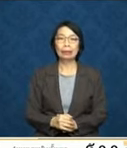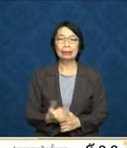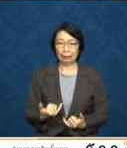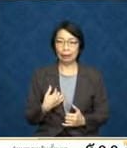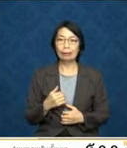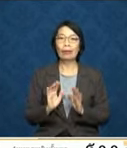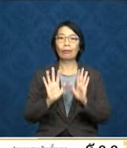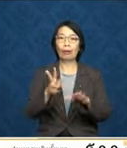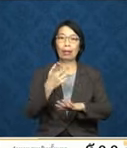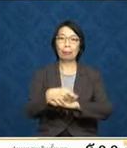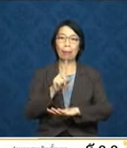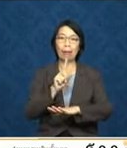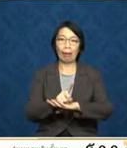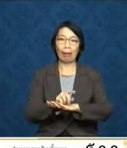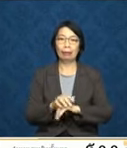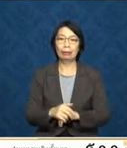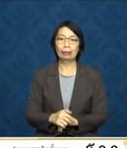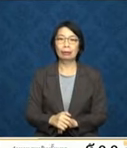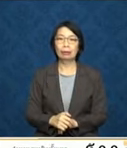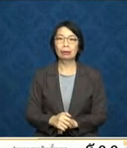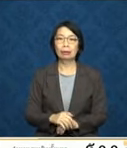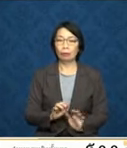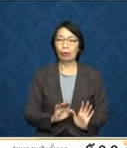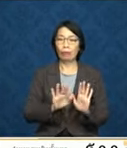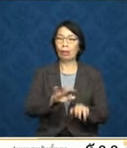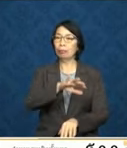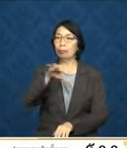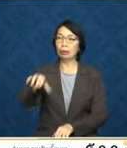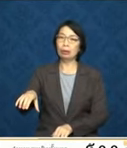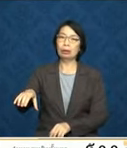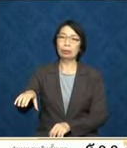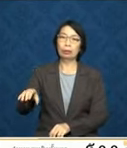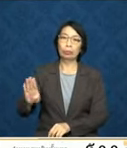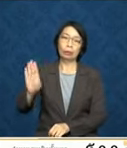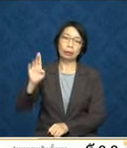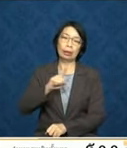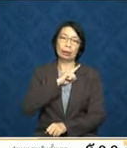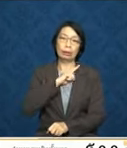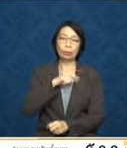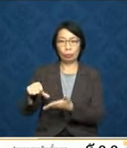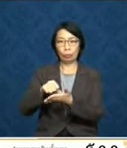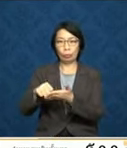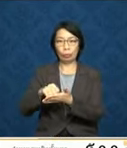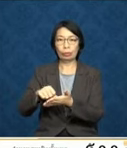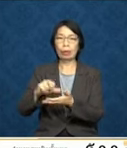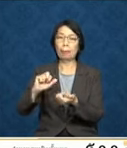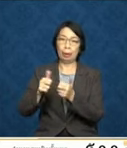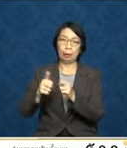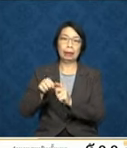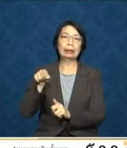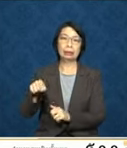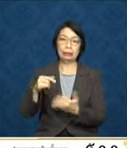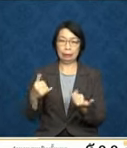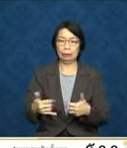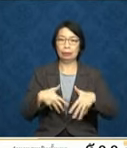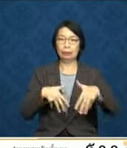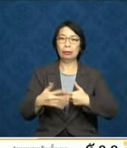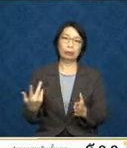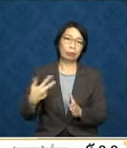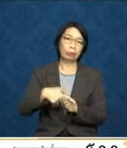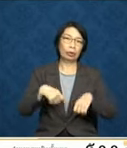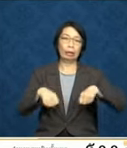ากจะฝากท่านประธานนะคะผ่านไปยังหน่วยงานที่เกี่ยวข้องเพื่อให้ดำเนินการแก้ไขปัญหาดังกล่าวให้กับพี่น้องไรเดอร์นะ